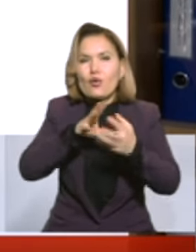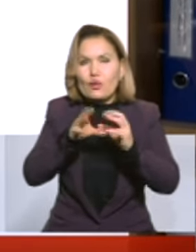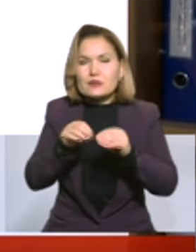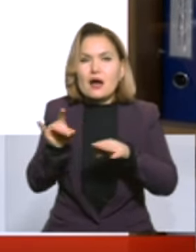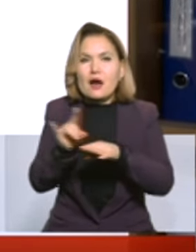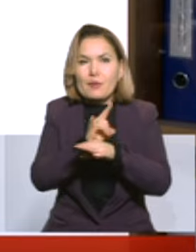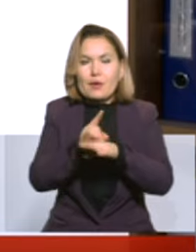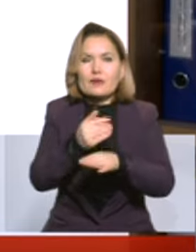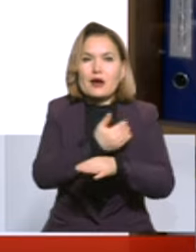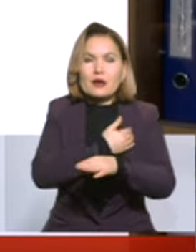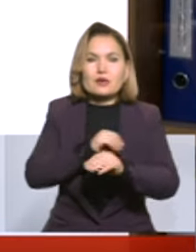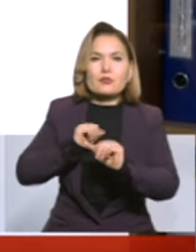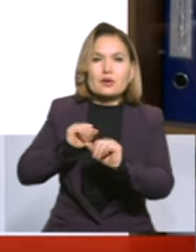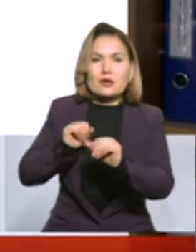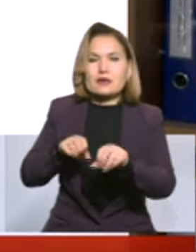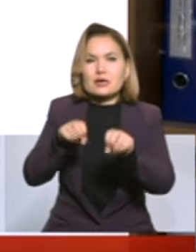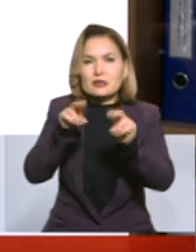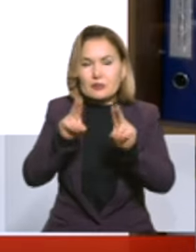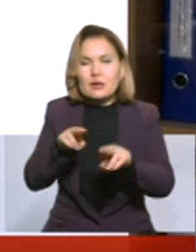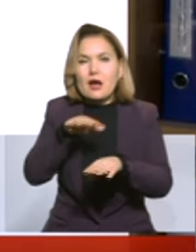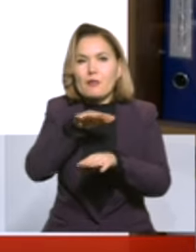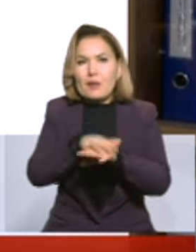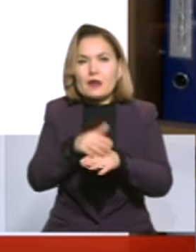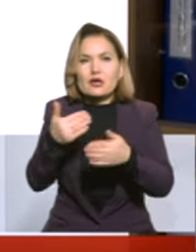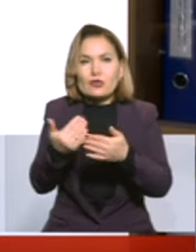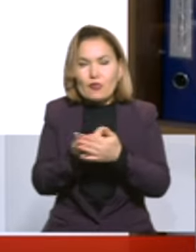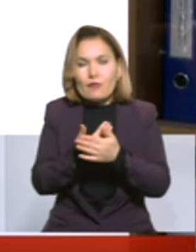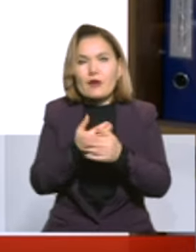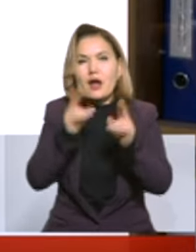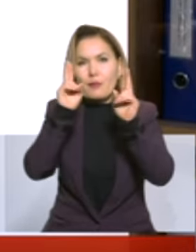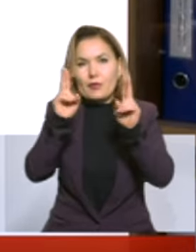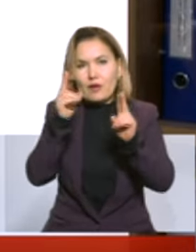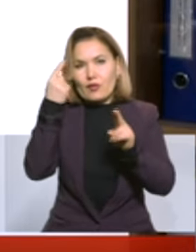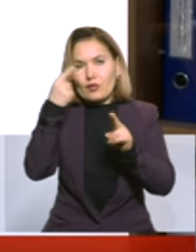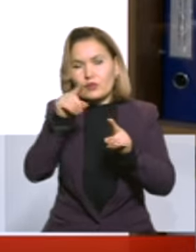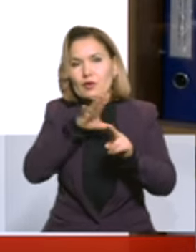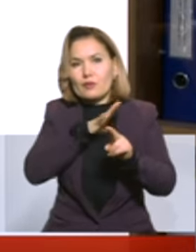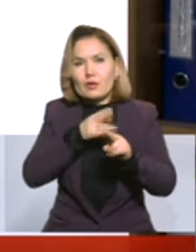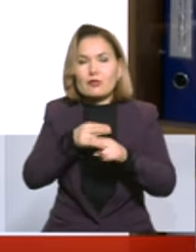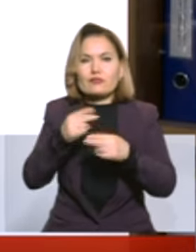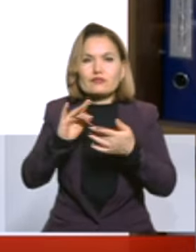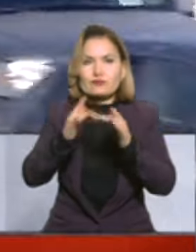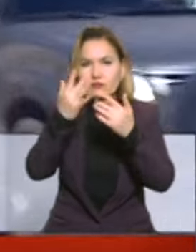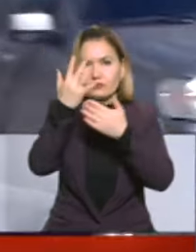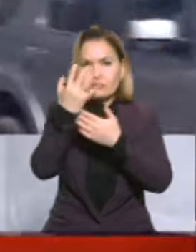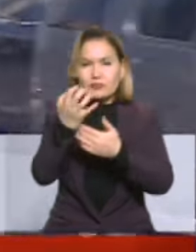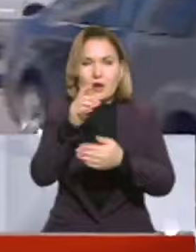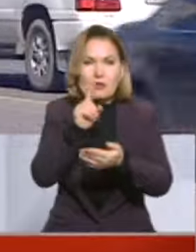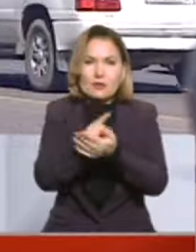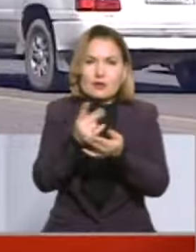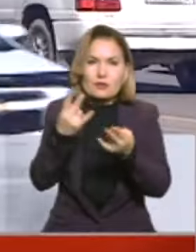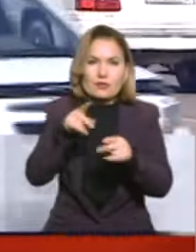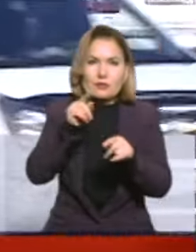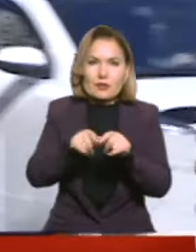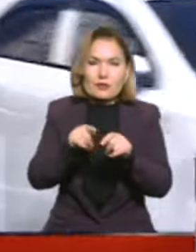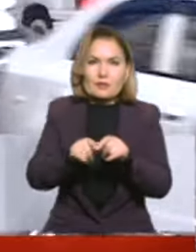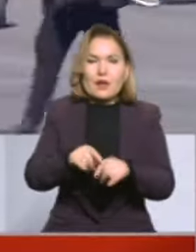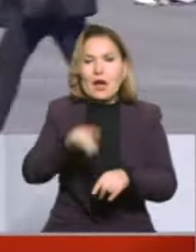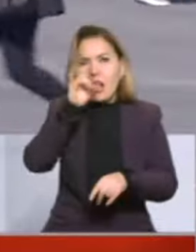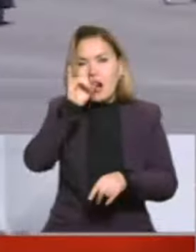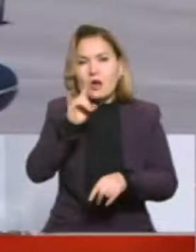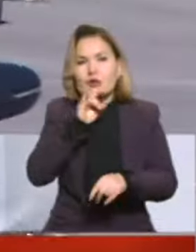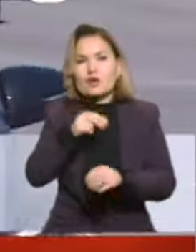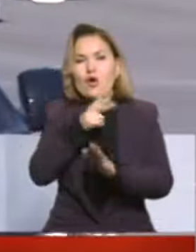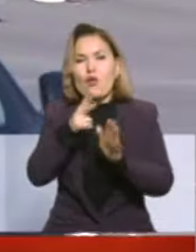зардап шегеді. Қарызды қаржы ұйымдары өз мойнына алады. Енді осындай қылмыстар азаяды деп сенеміз. Ал